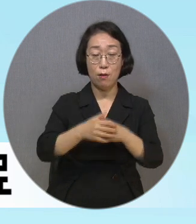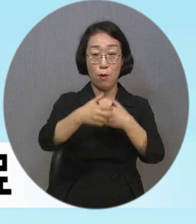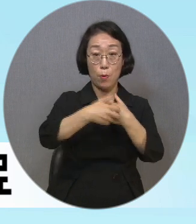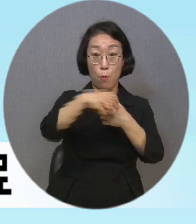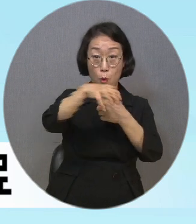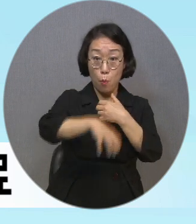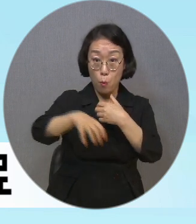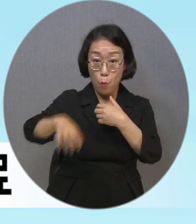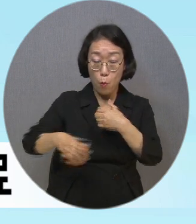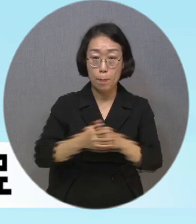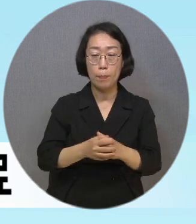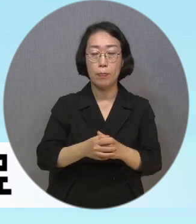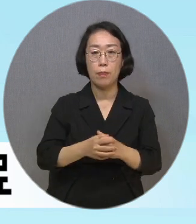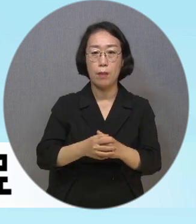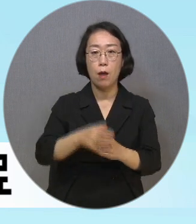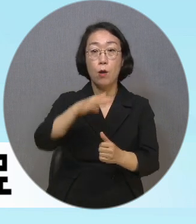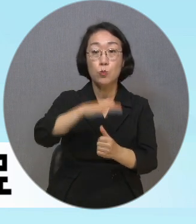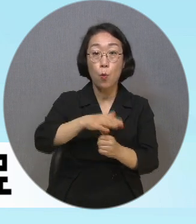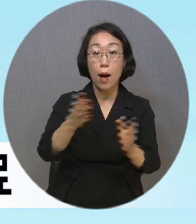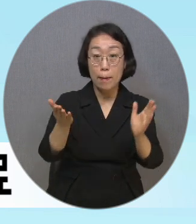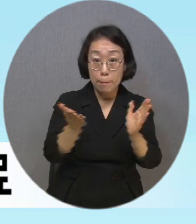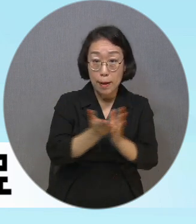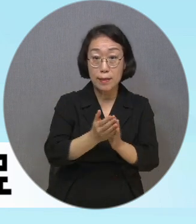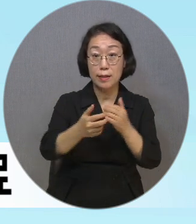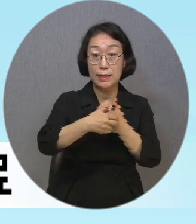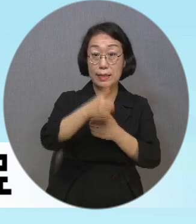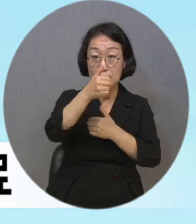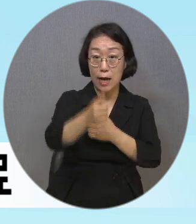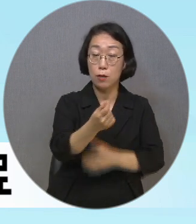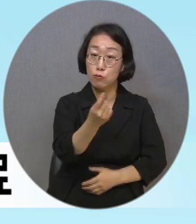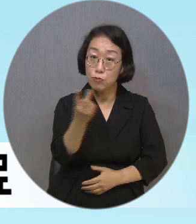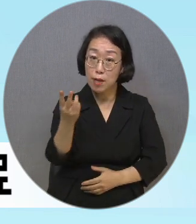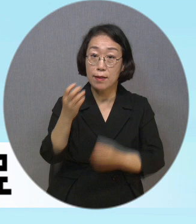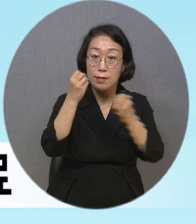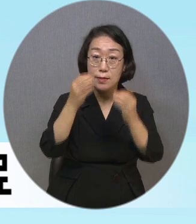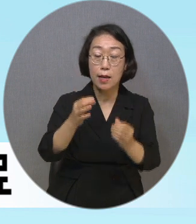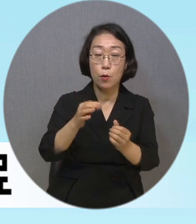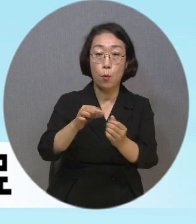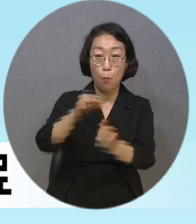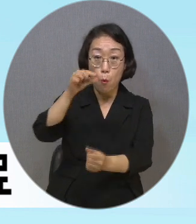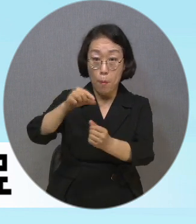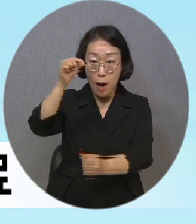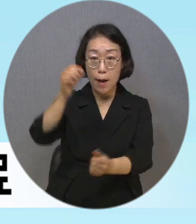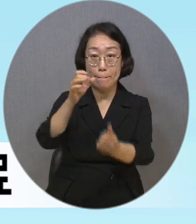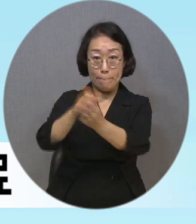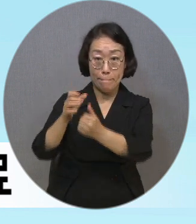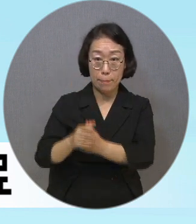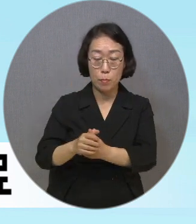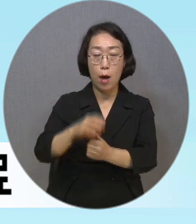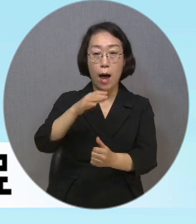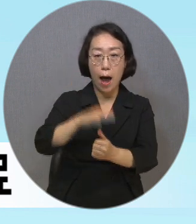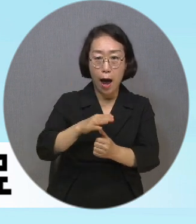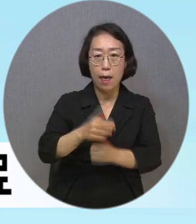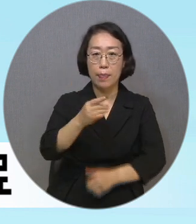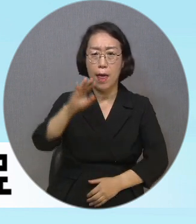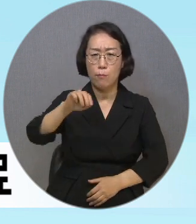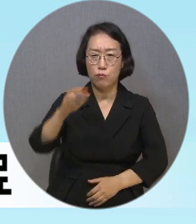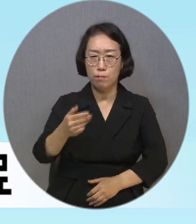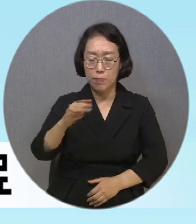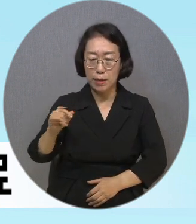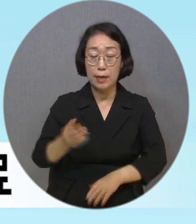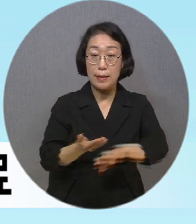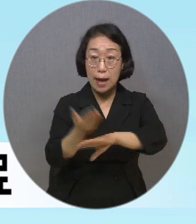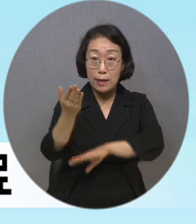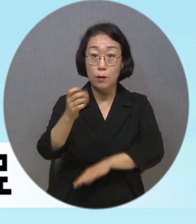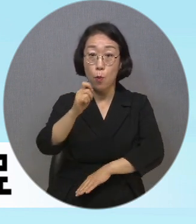소아혈액종양 전문의를 중심으로 병동촉탁의를 2, 3명 신규 채용하고 소아 감염 및 소아 내분비 등 타분과